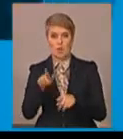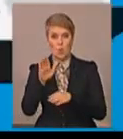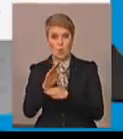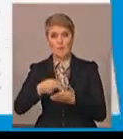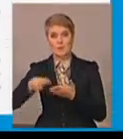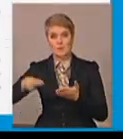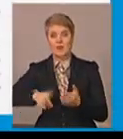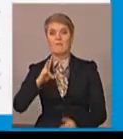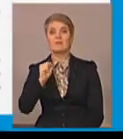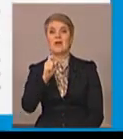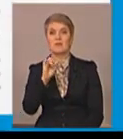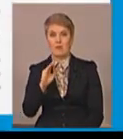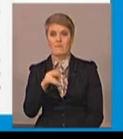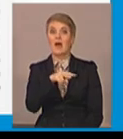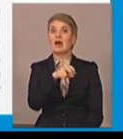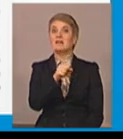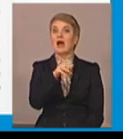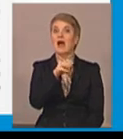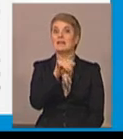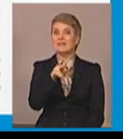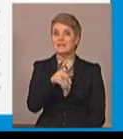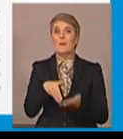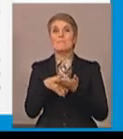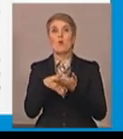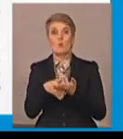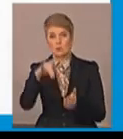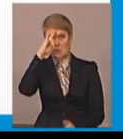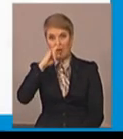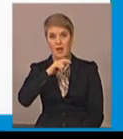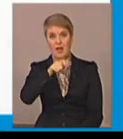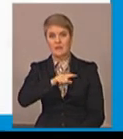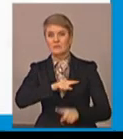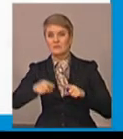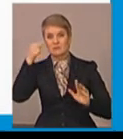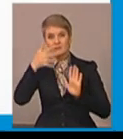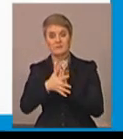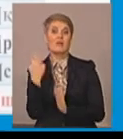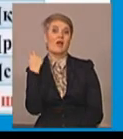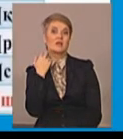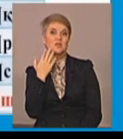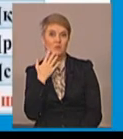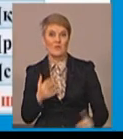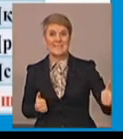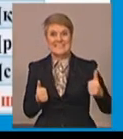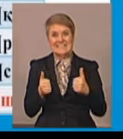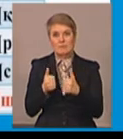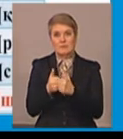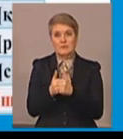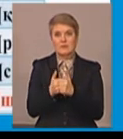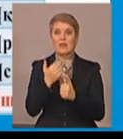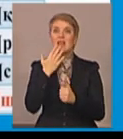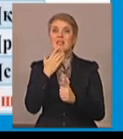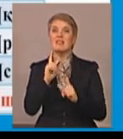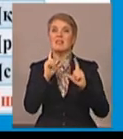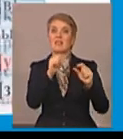раніше пояснив так. Латиниця допоможе казахам швидше опанувати англійську мову, зблизить їх з діаспорою, а також точніше